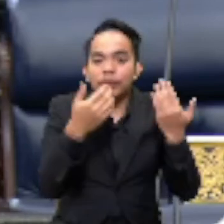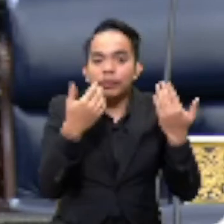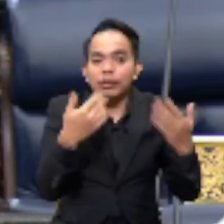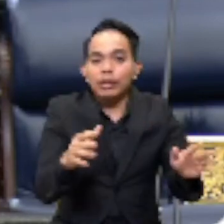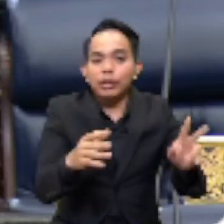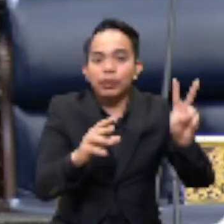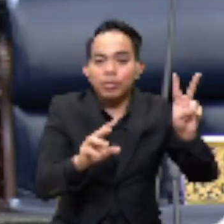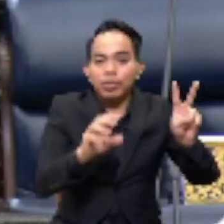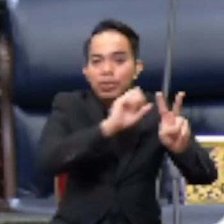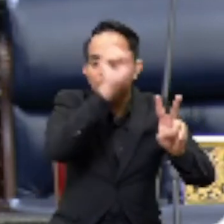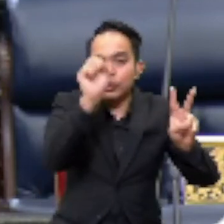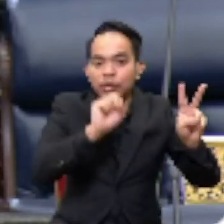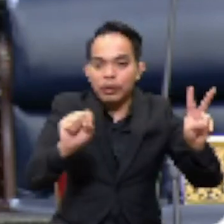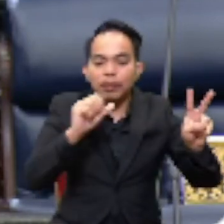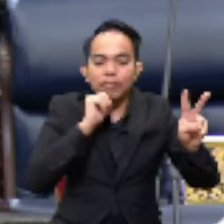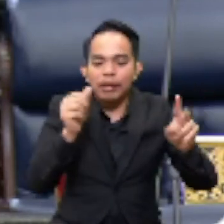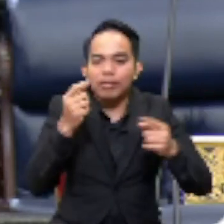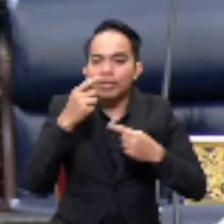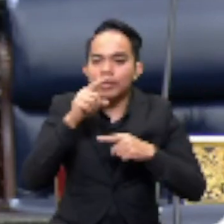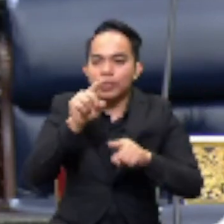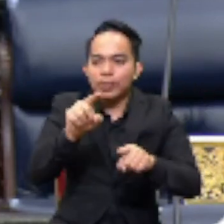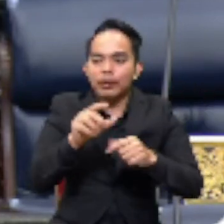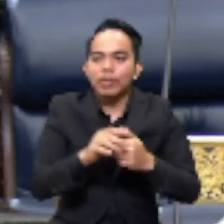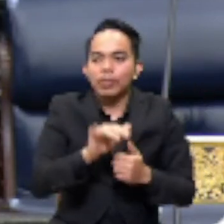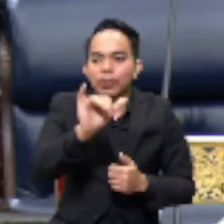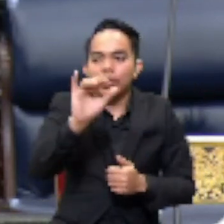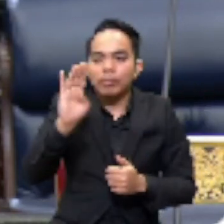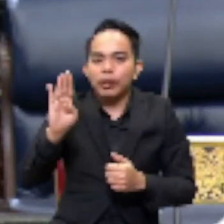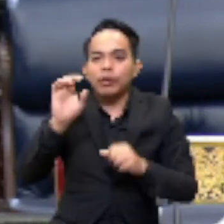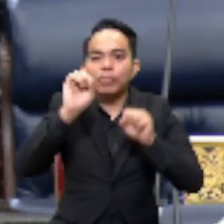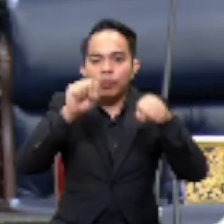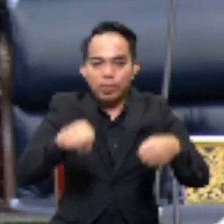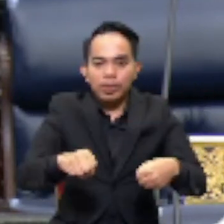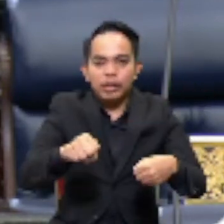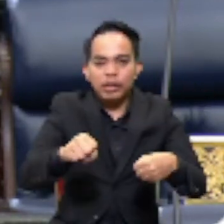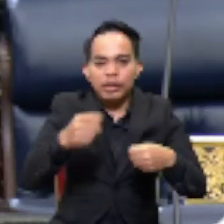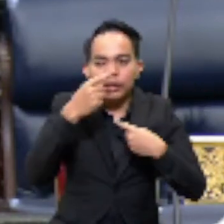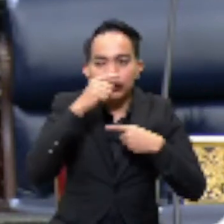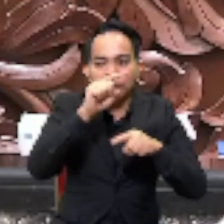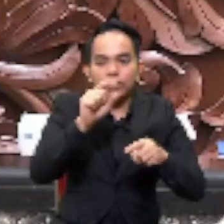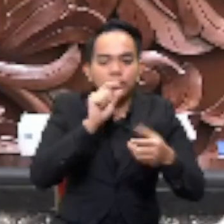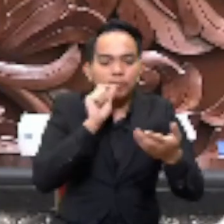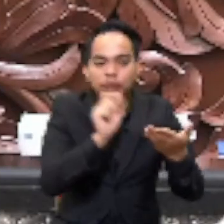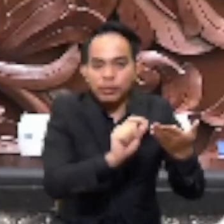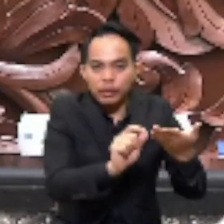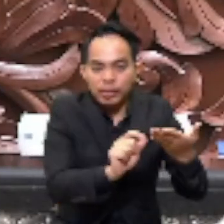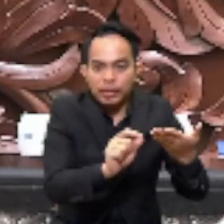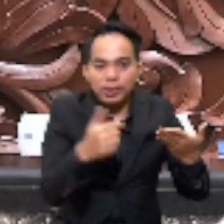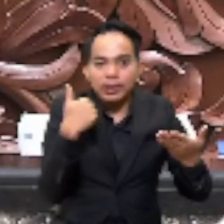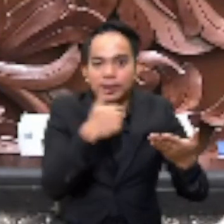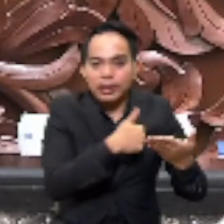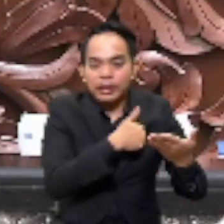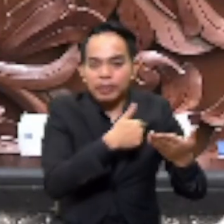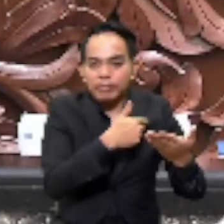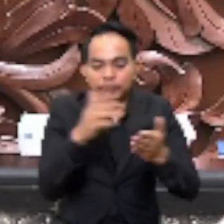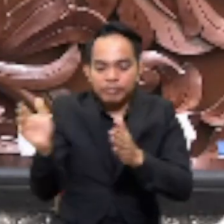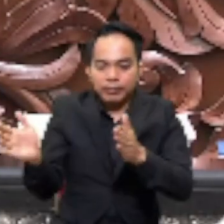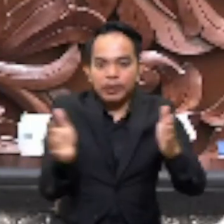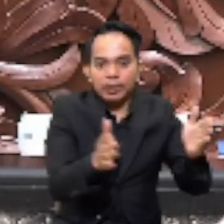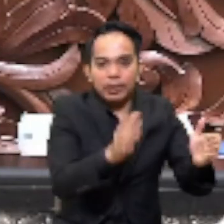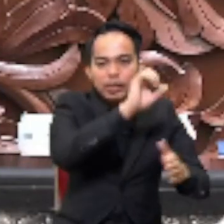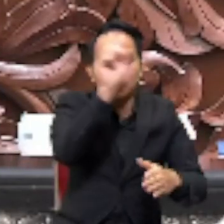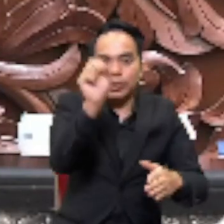atik dua soalan tu tidak terjawab Terima kasih yang berhormat menteri boleh menjawab secara bertulis kita pergi ke soalan